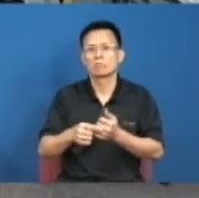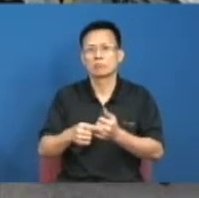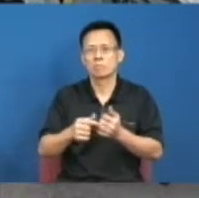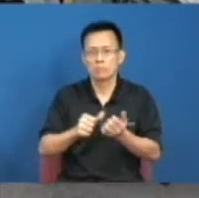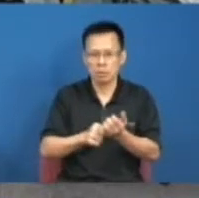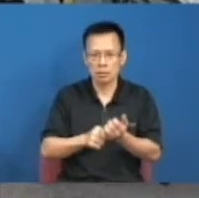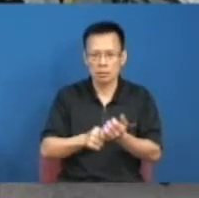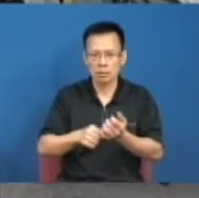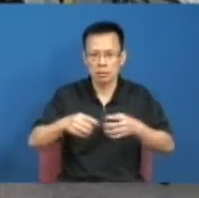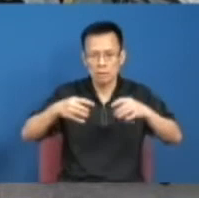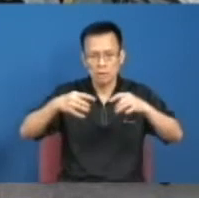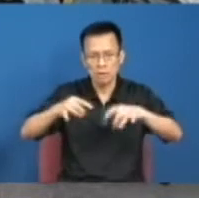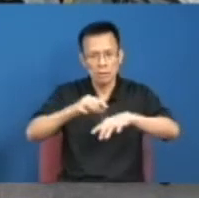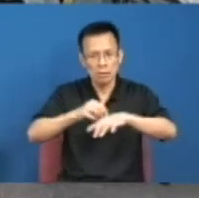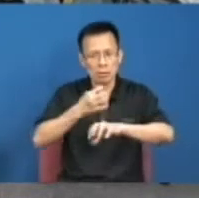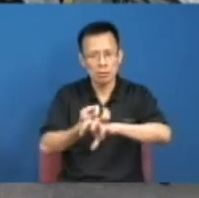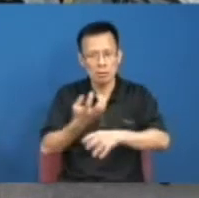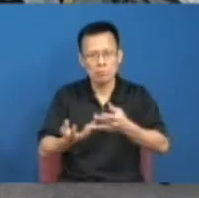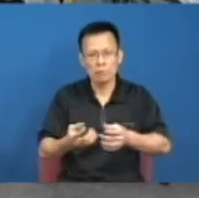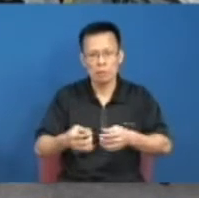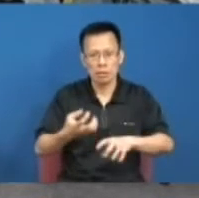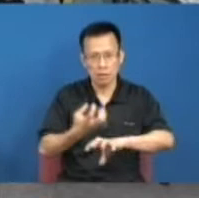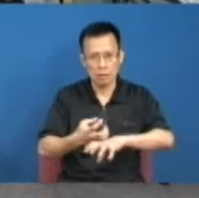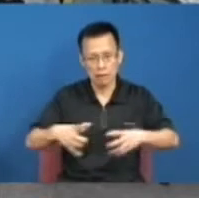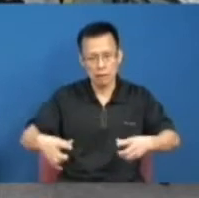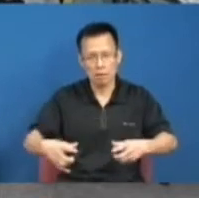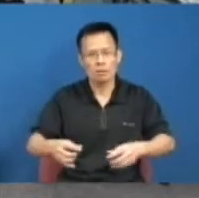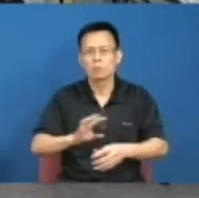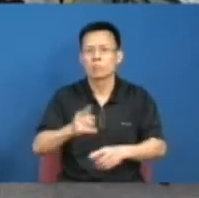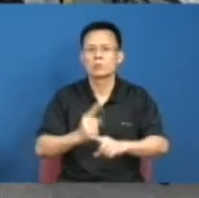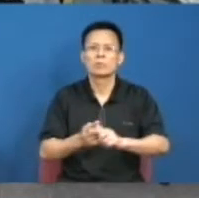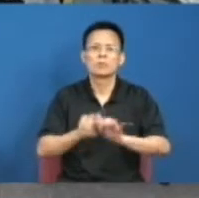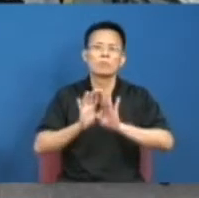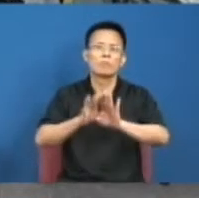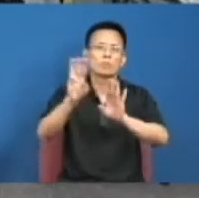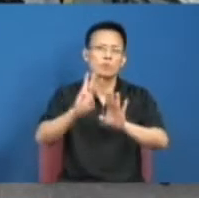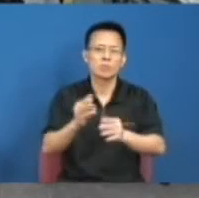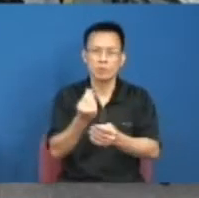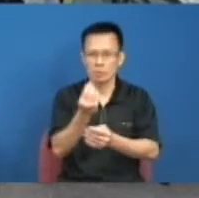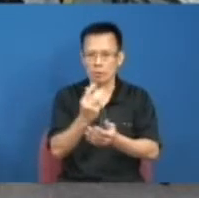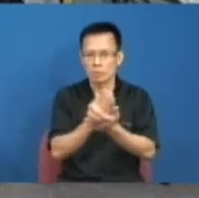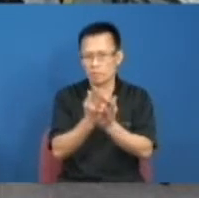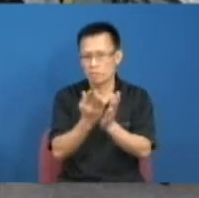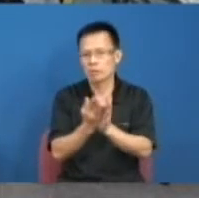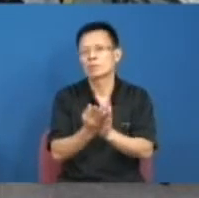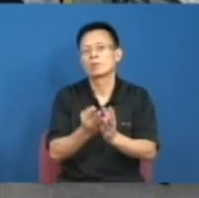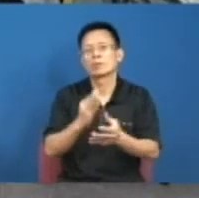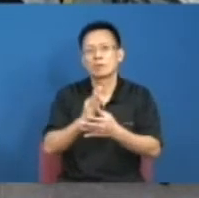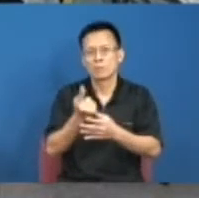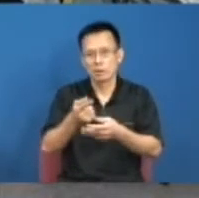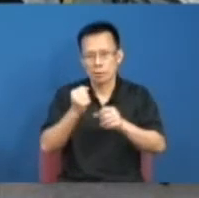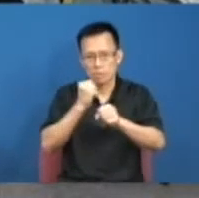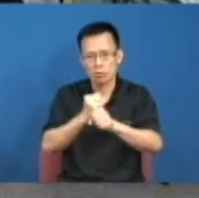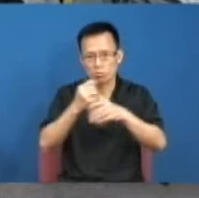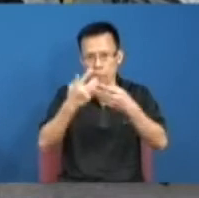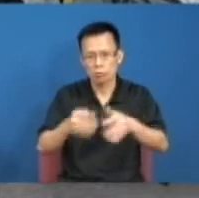石或者瓦仔，呢， 嗯， 種係唔係正式係防水嘅物料嚟㗎嘛？ 嗯嗯， 呢，這個你黐做完嗰